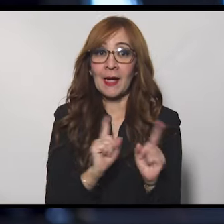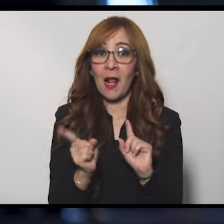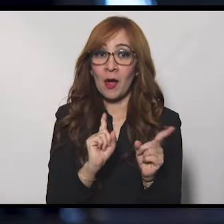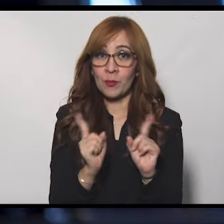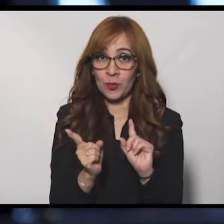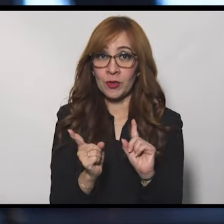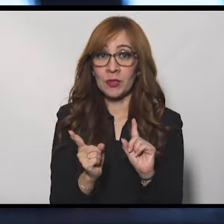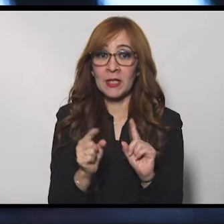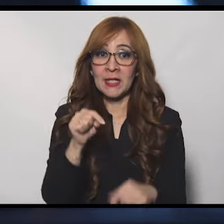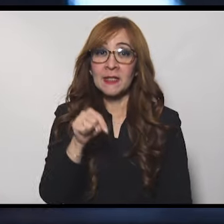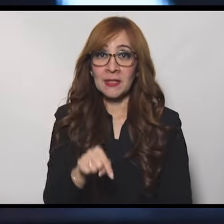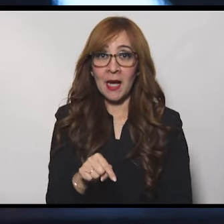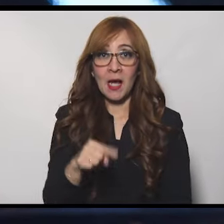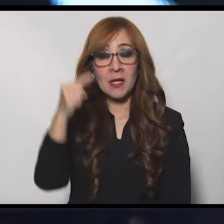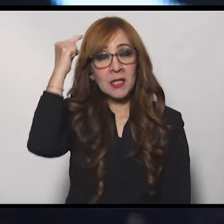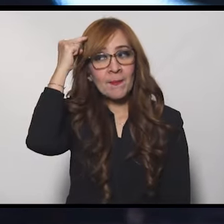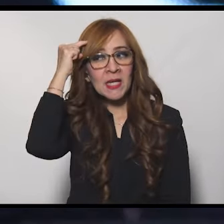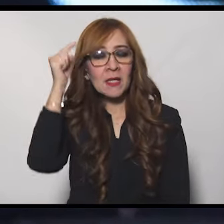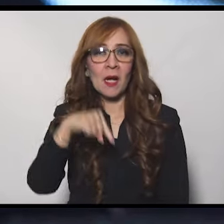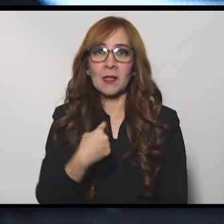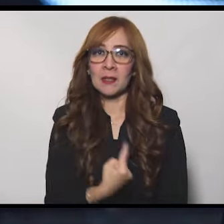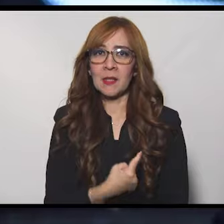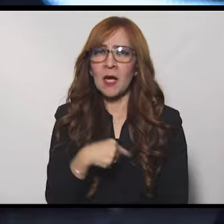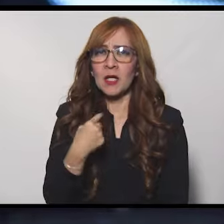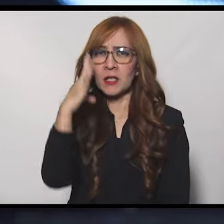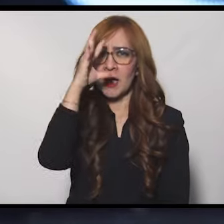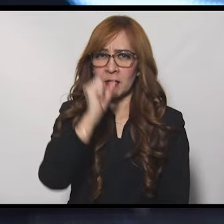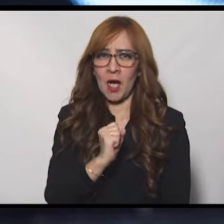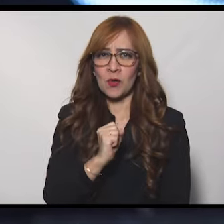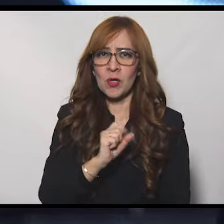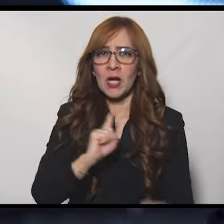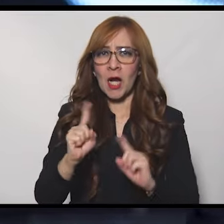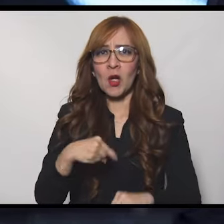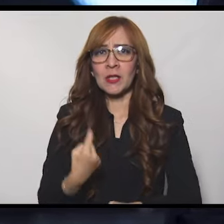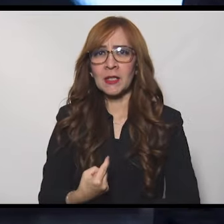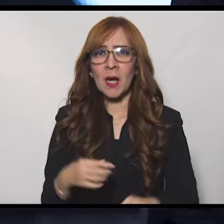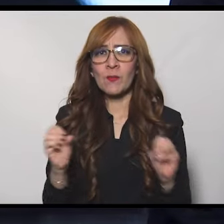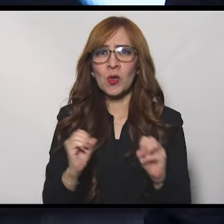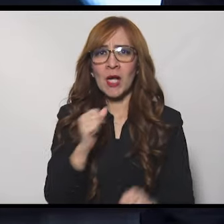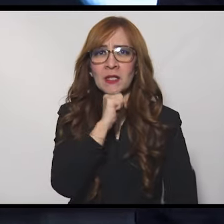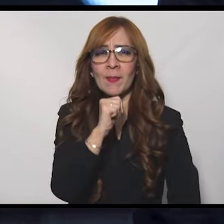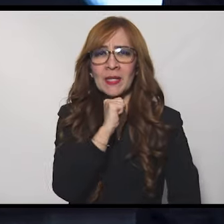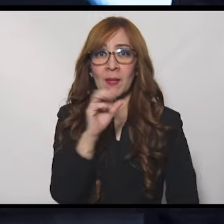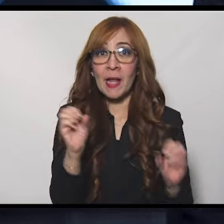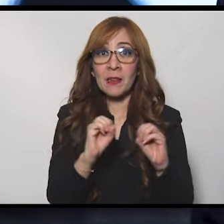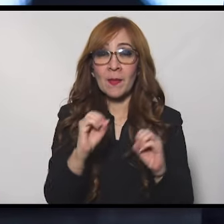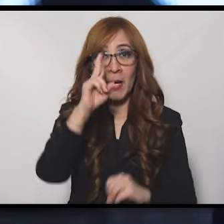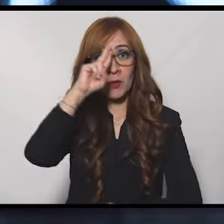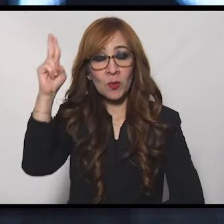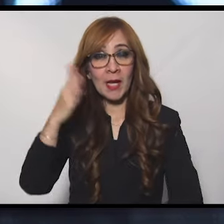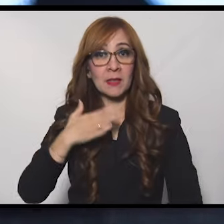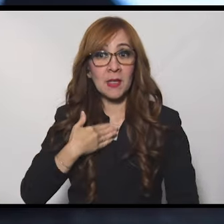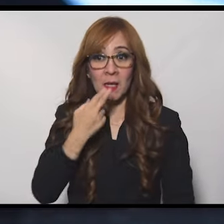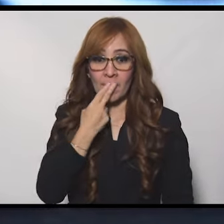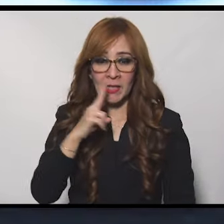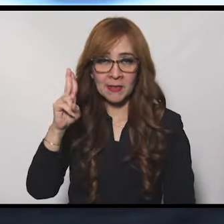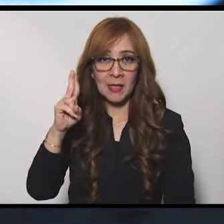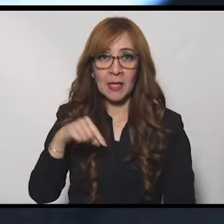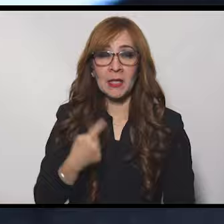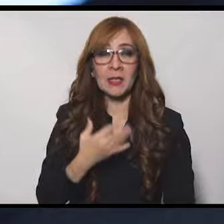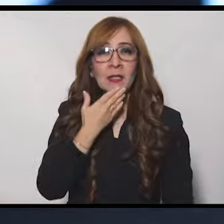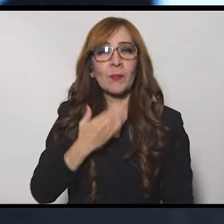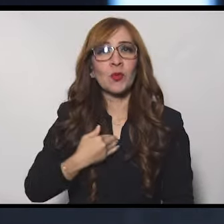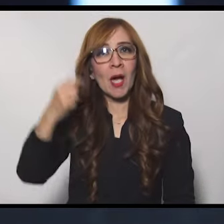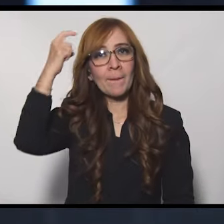walaupun saat ini di pikiran kita, we know that we are nothing without God. Saya percaya, kita